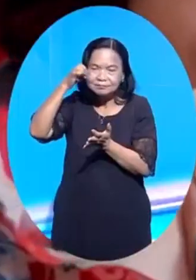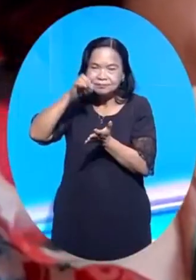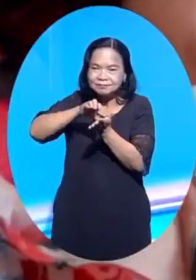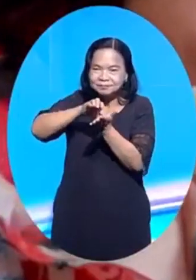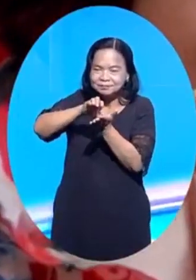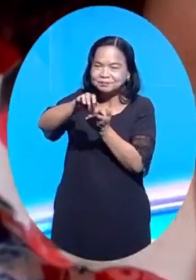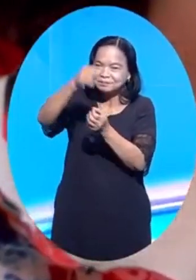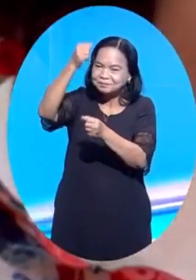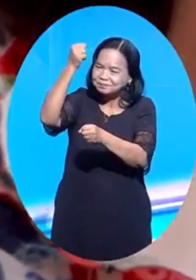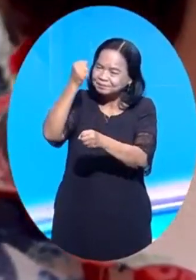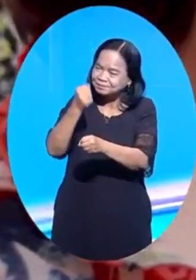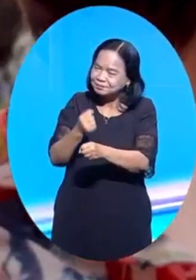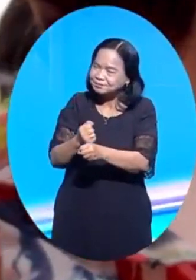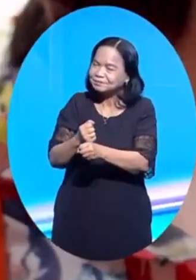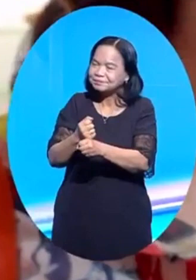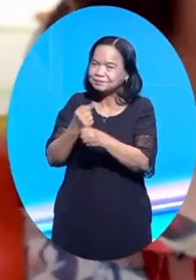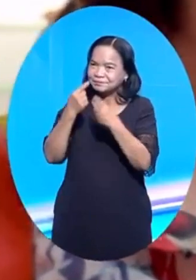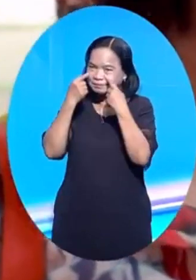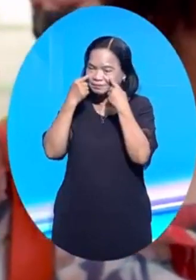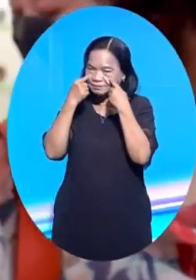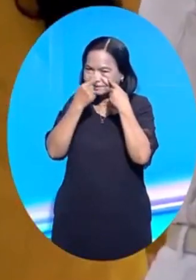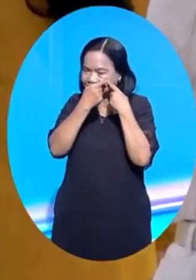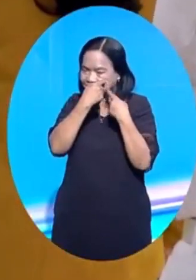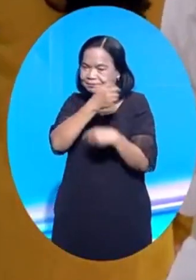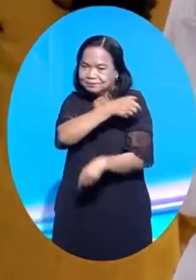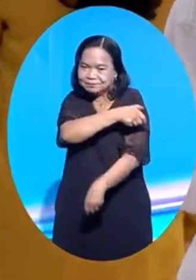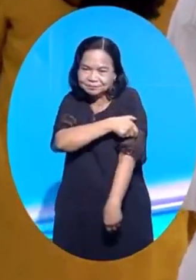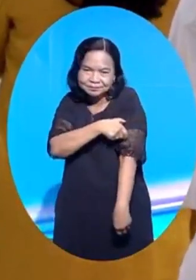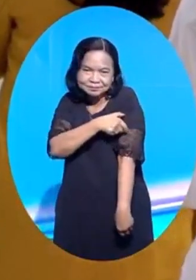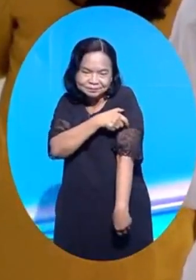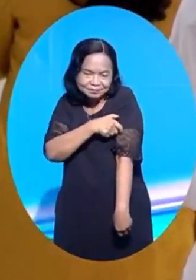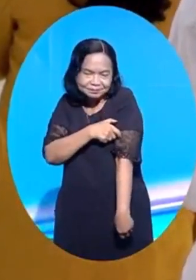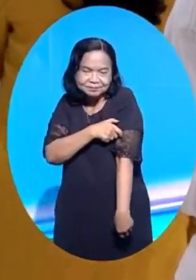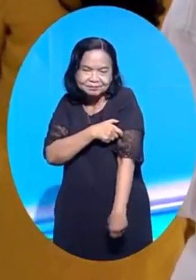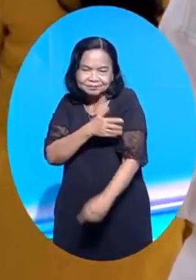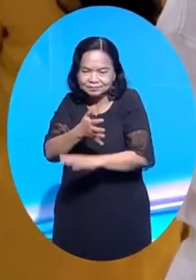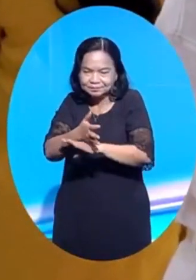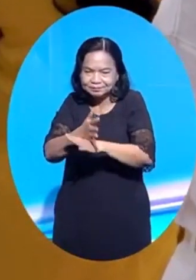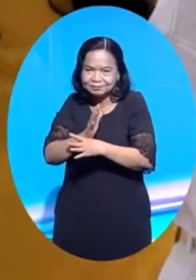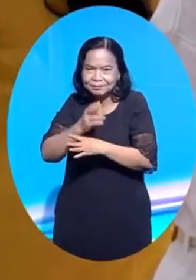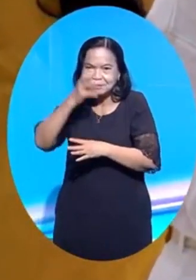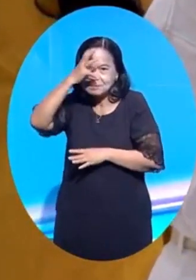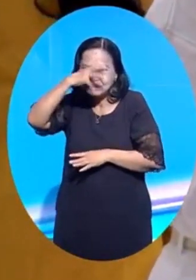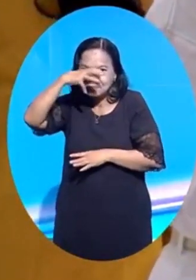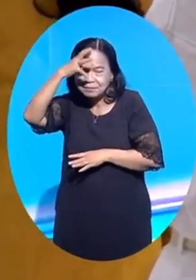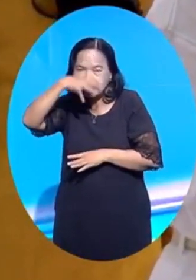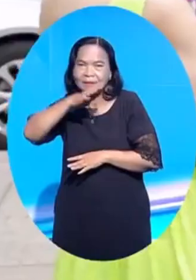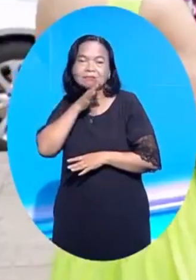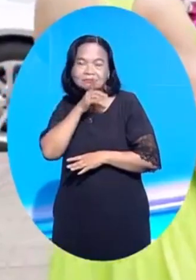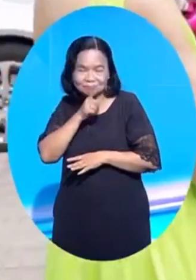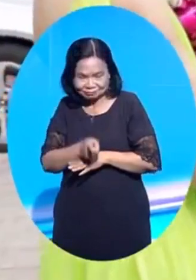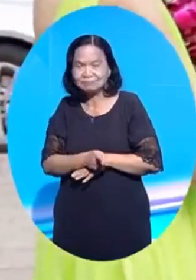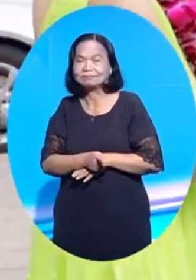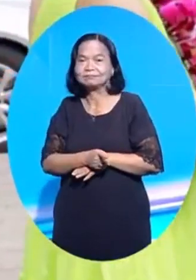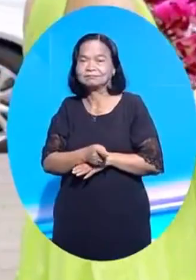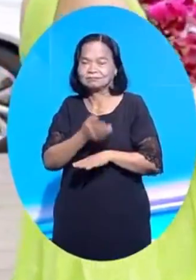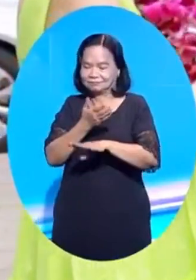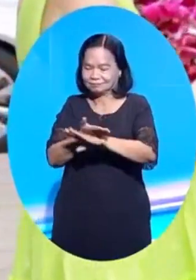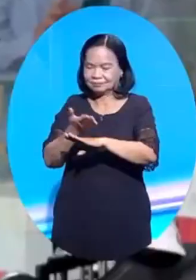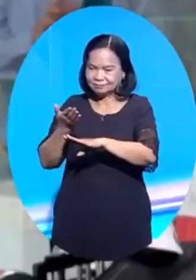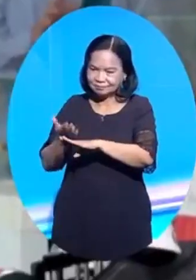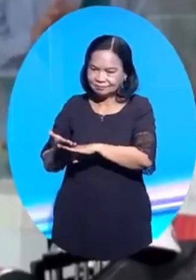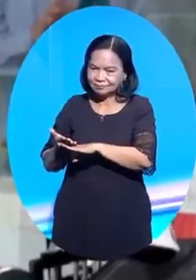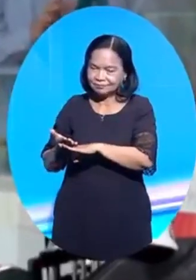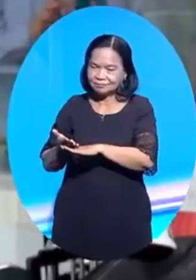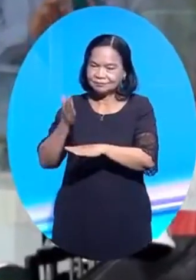chế, có tính năng hỗ trợ thị lực và bảo vệ sức khỏe mắt, đặc biệt là khả năng cải thiện màu sắc với độ chân thực. Toàn bộ sản phẩm đều được thiết kế